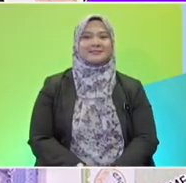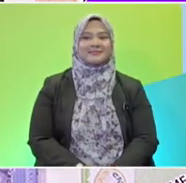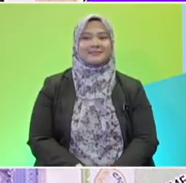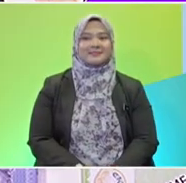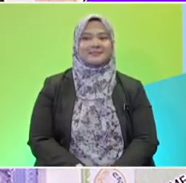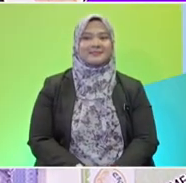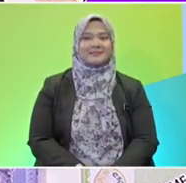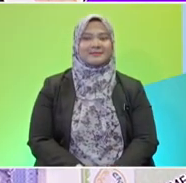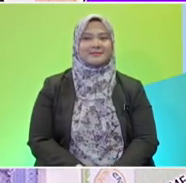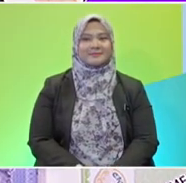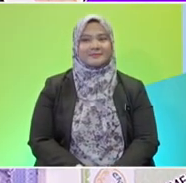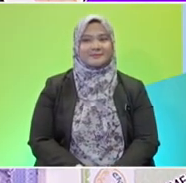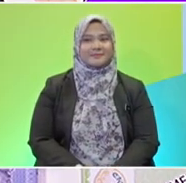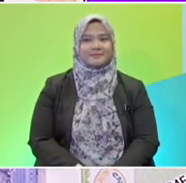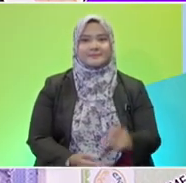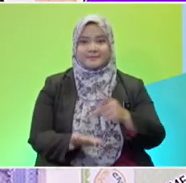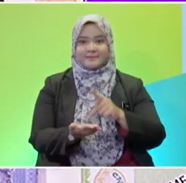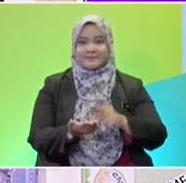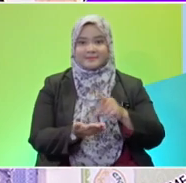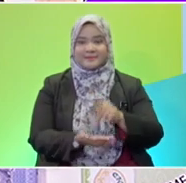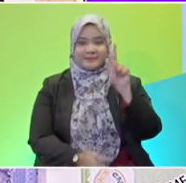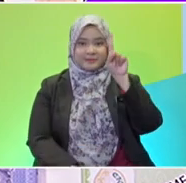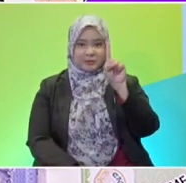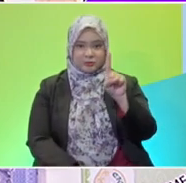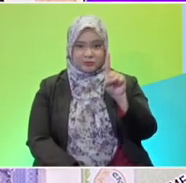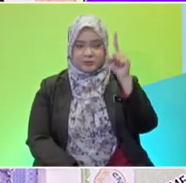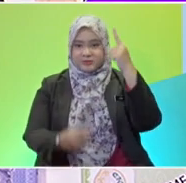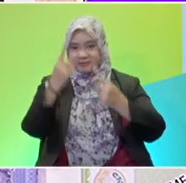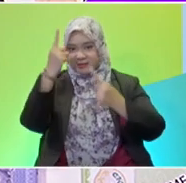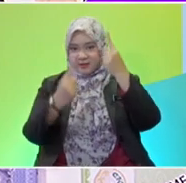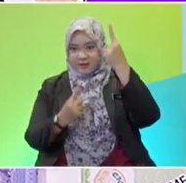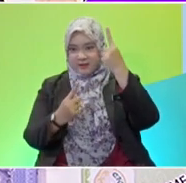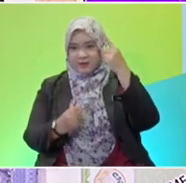dua banyak nih ganjaran